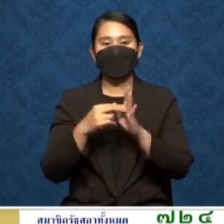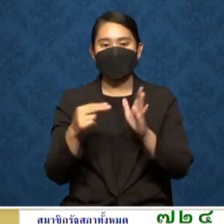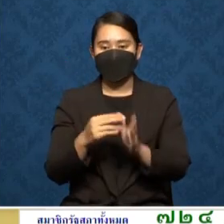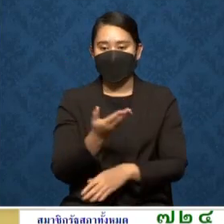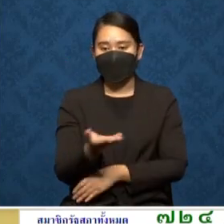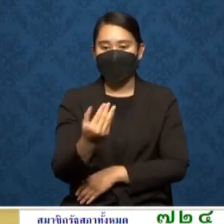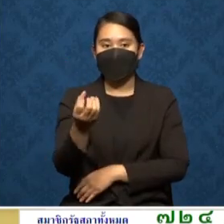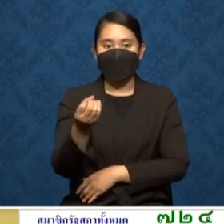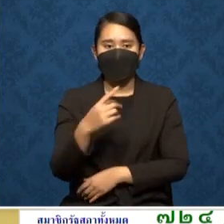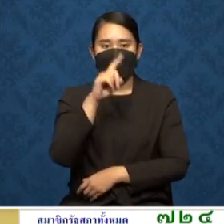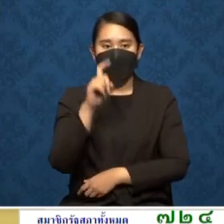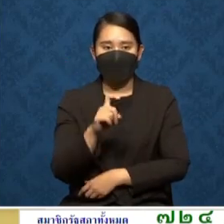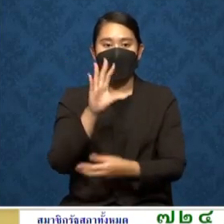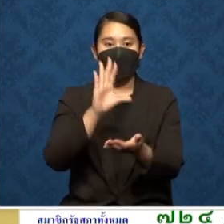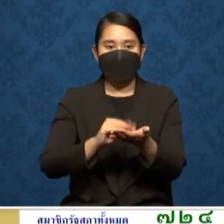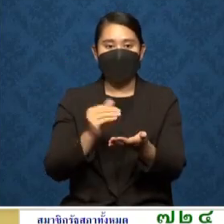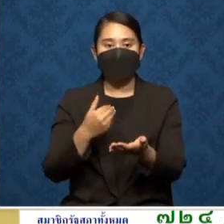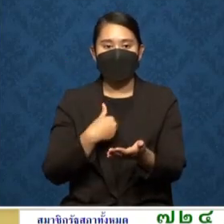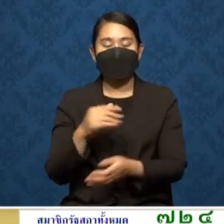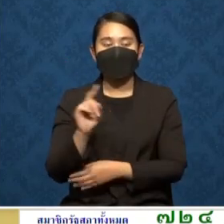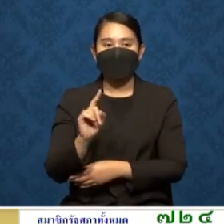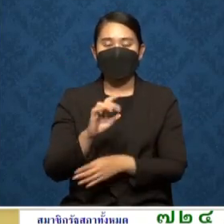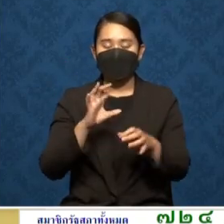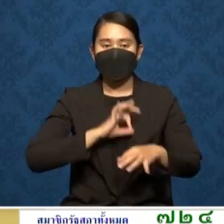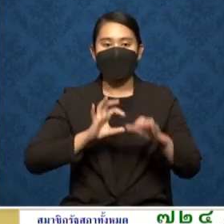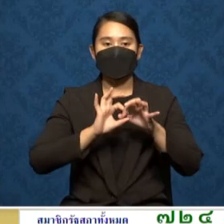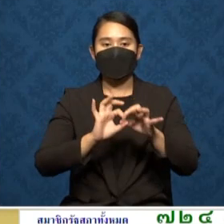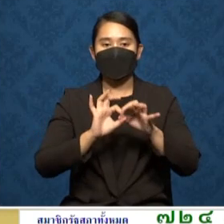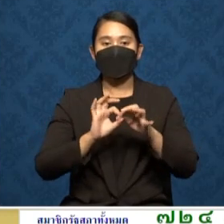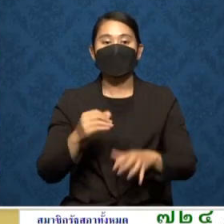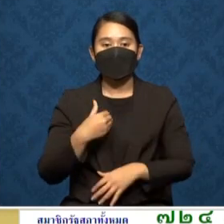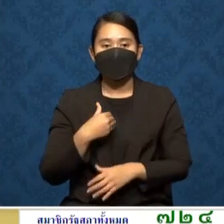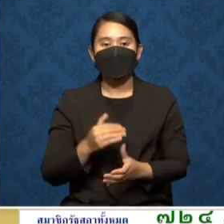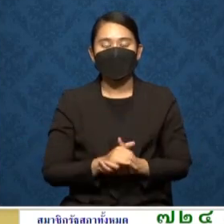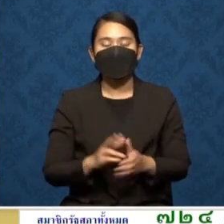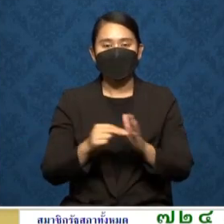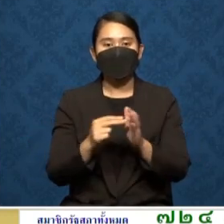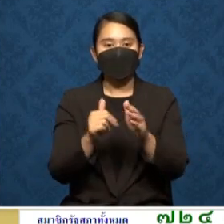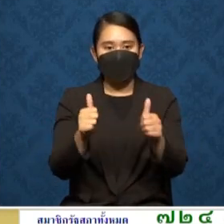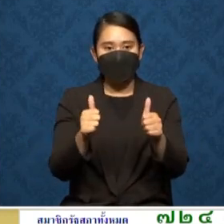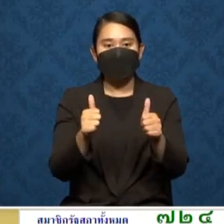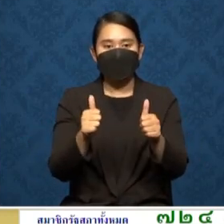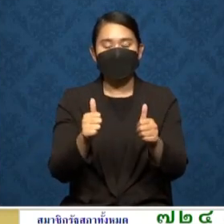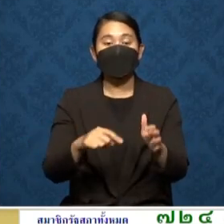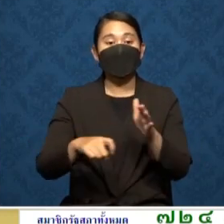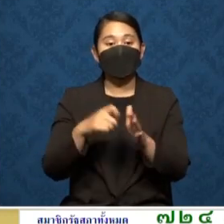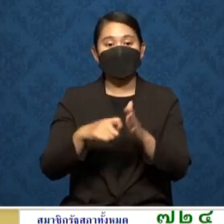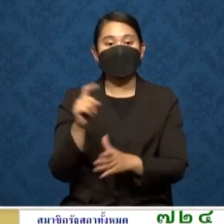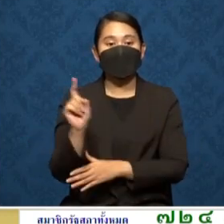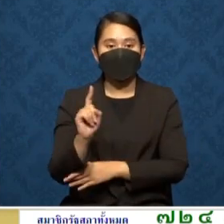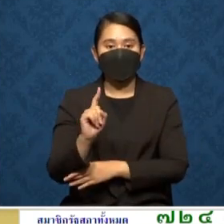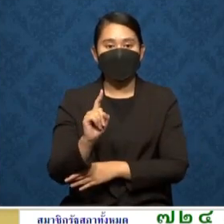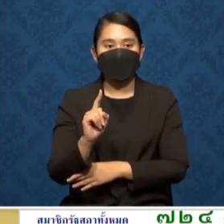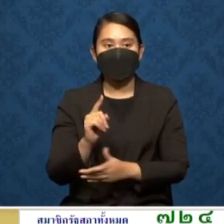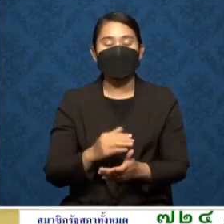ภาท่านก็ตั้งข้อสังเกตตั้งข้อกังวลซึ่งก็เป็นเรื่องที่ดีเหตุผลนั้นก็เป็นไ